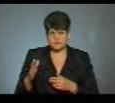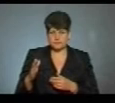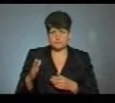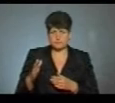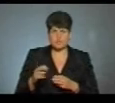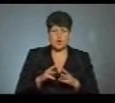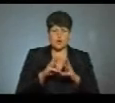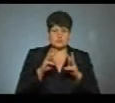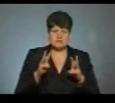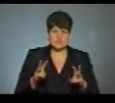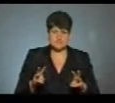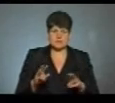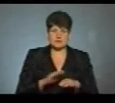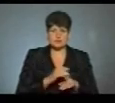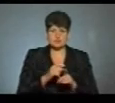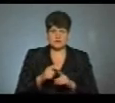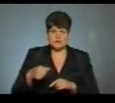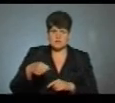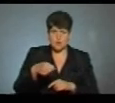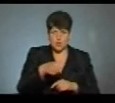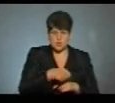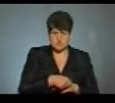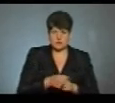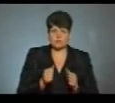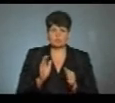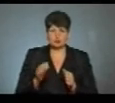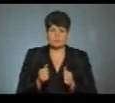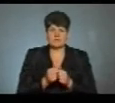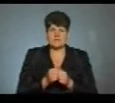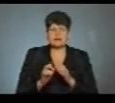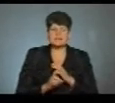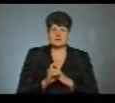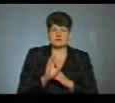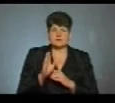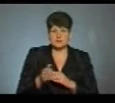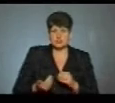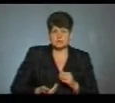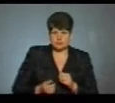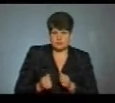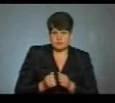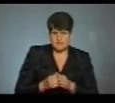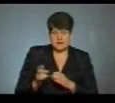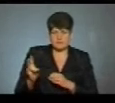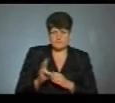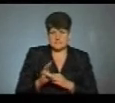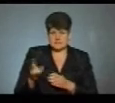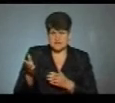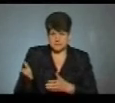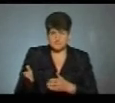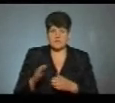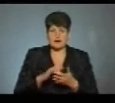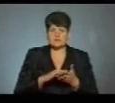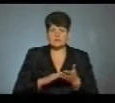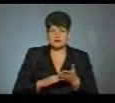після богослужіння освятиться і благословиться людям кошики, тим, які будуть біля храму. Це декілька людей, які живуть таки під самою церквою. І далі